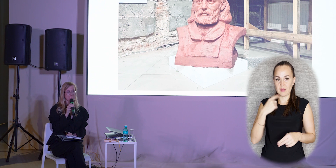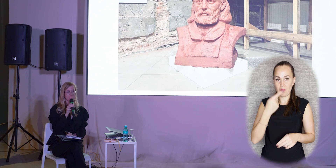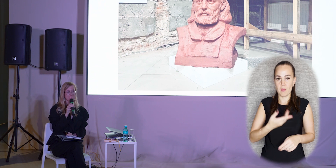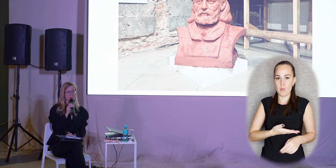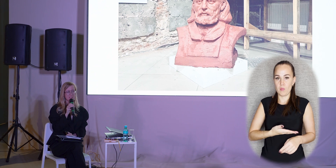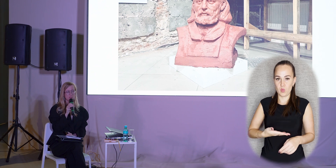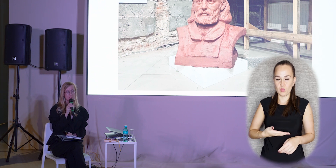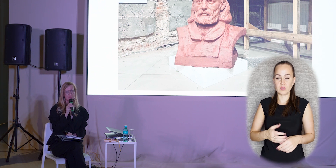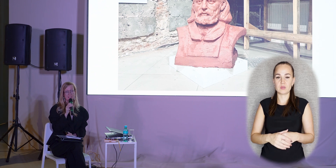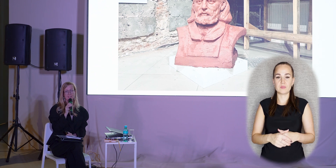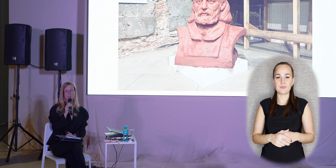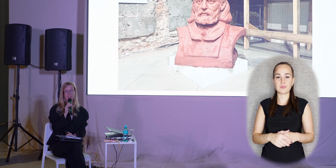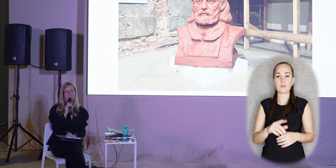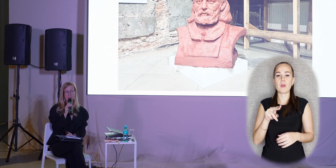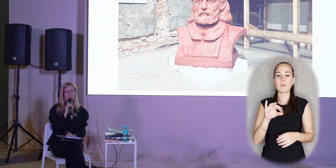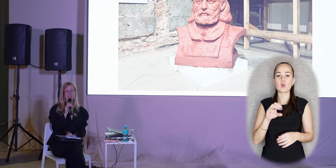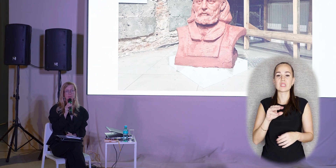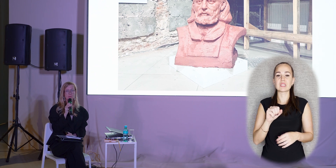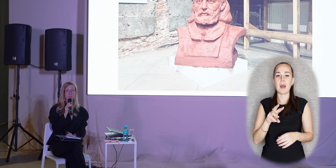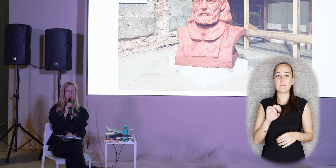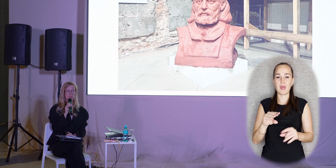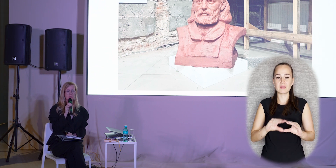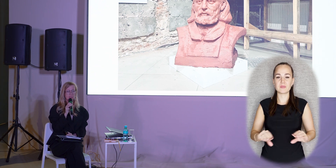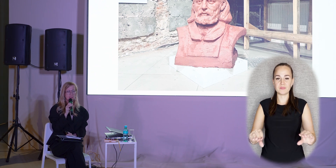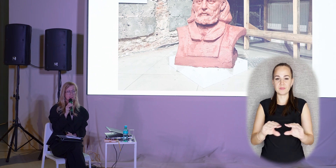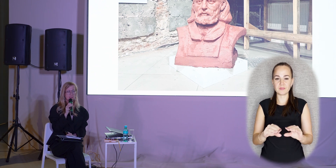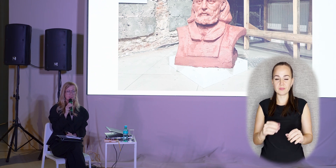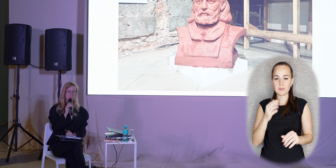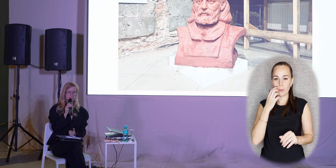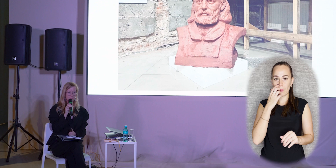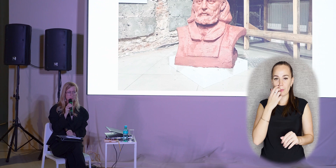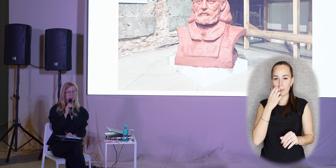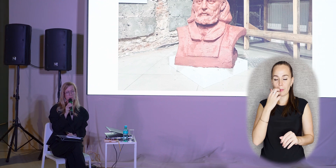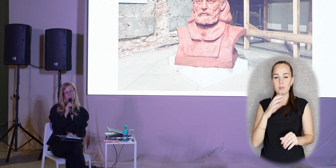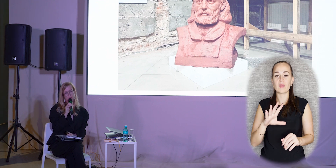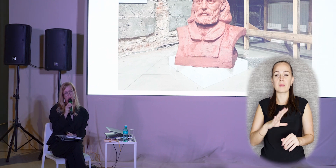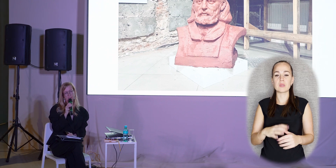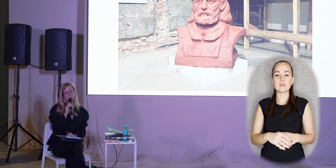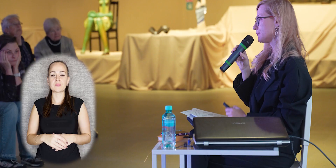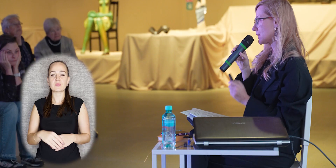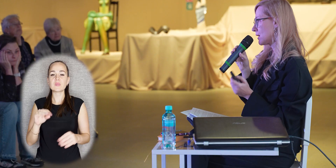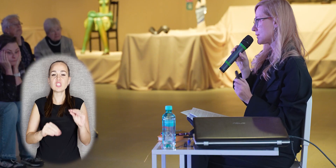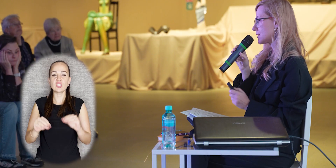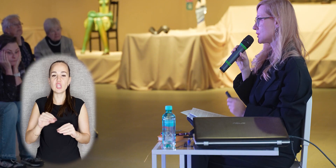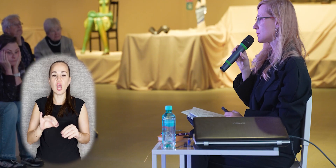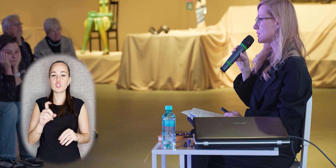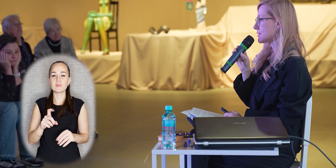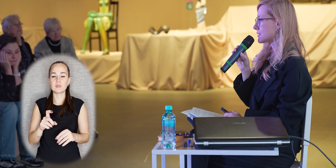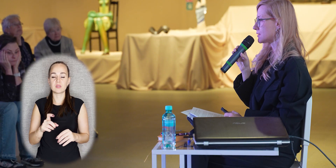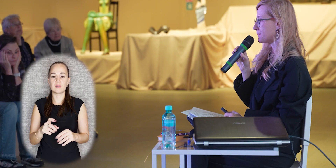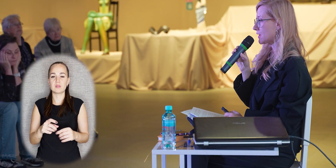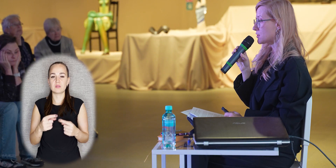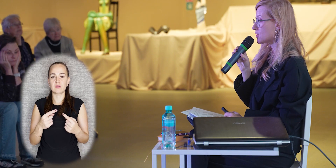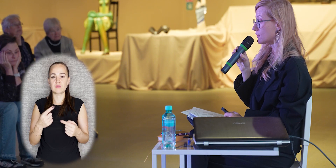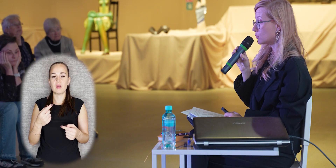В основном конфликт касался постамента. Постамент был конструктивистским, состоящим